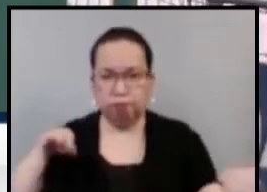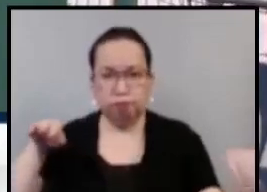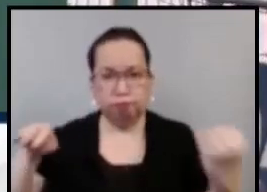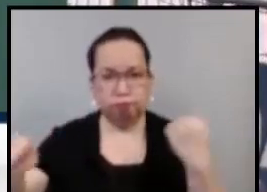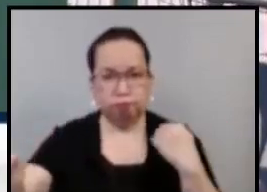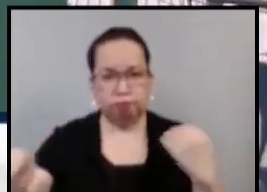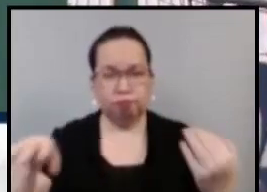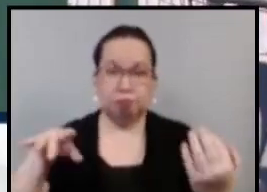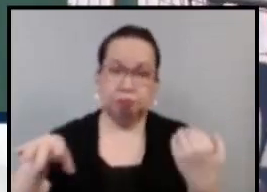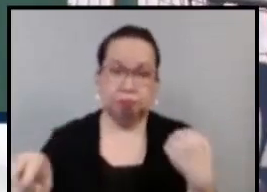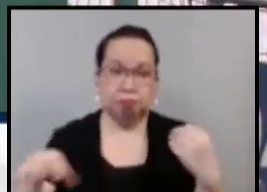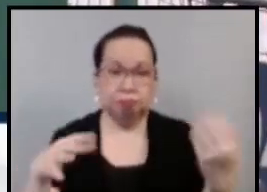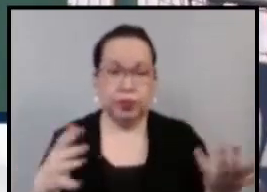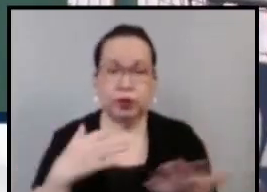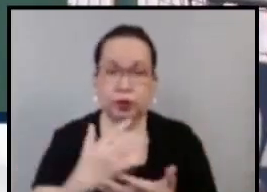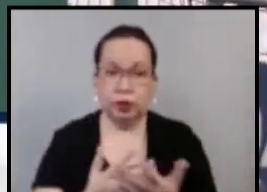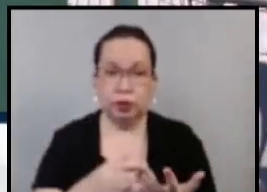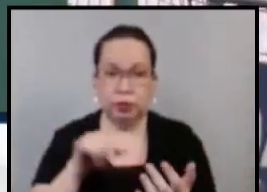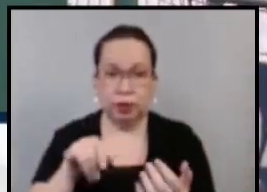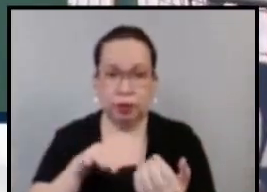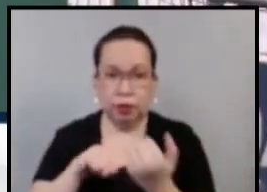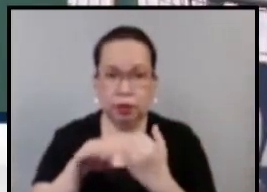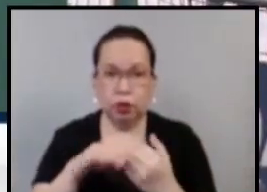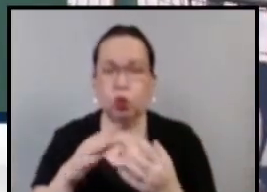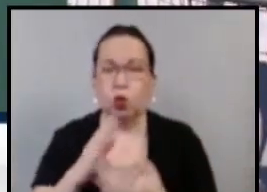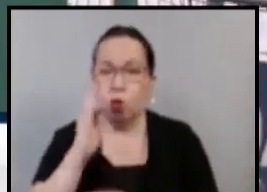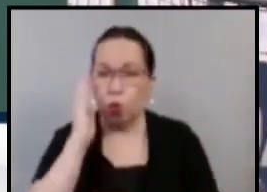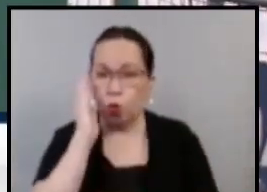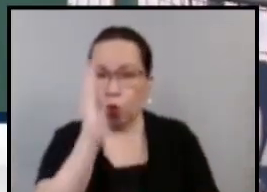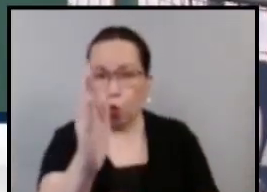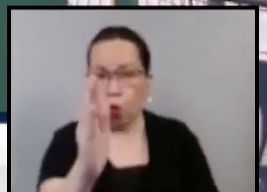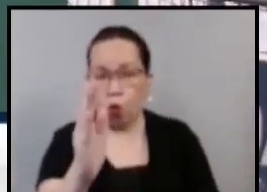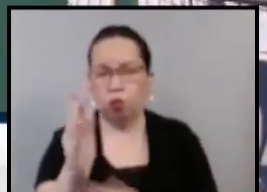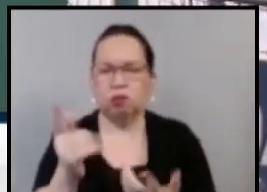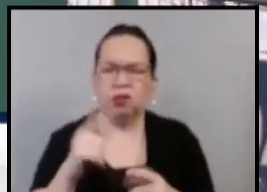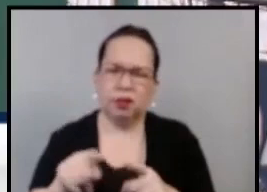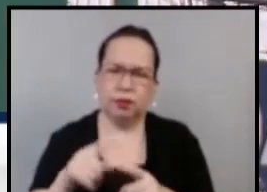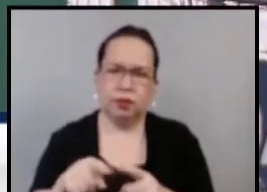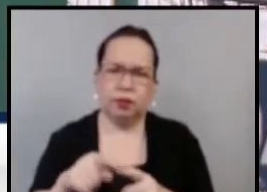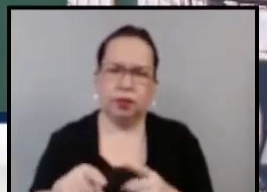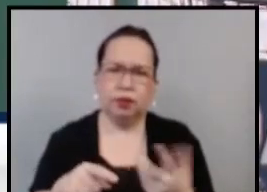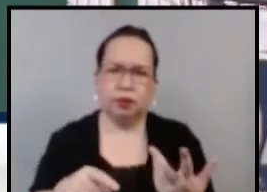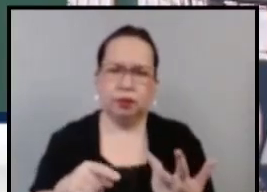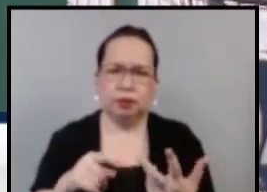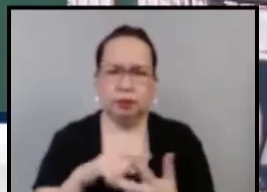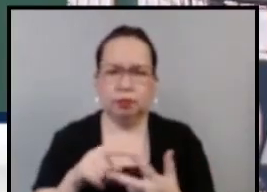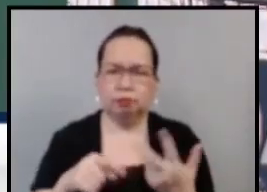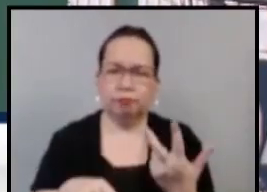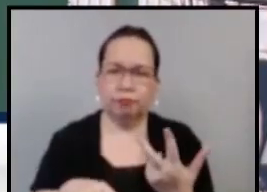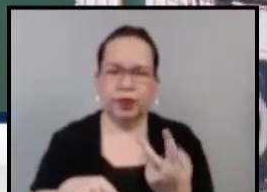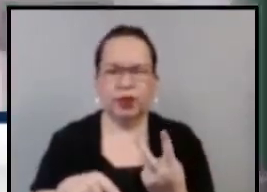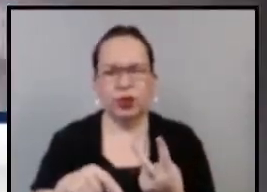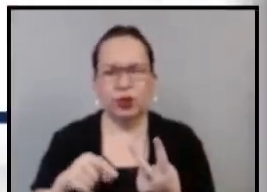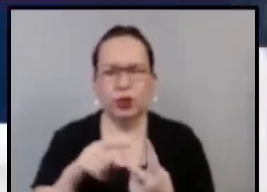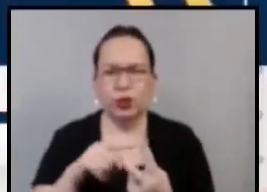bus carousel, yung mga magtutungo ng yellow lane at yung mga nagustuhan na yung kanilang non-EDSA